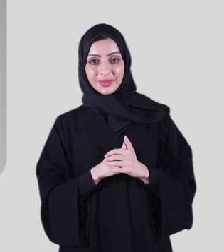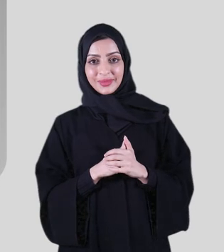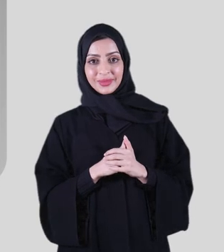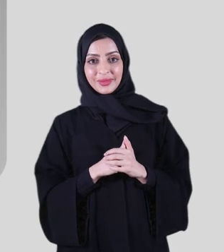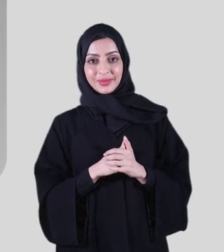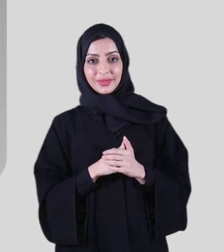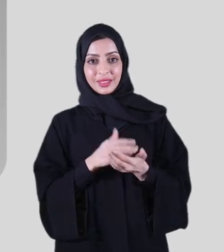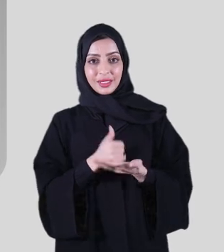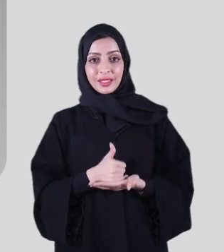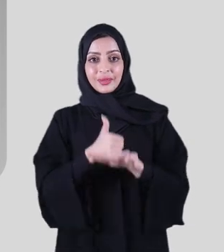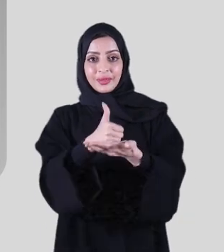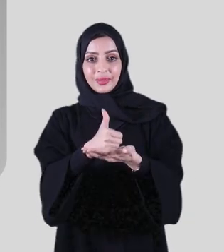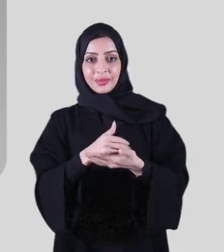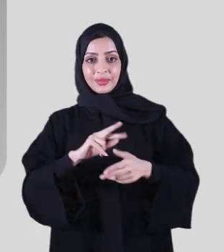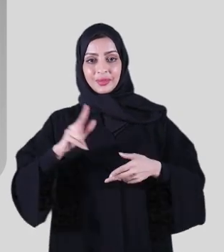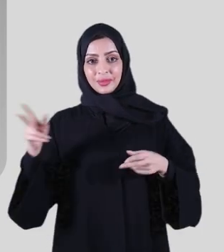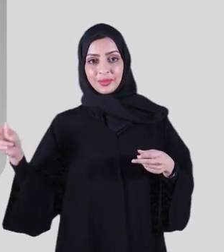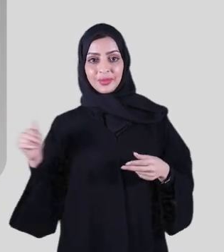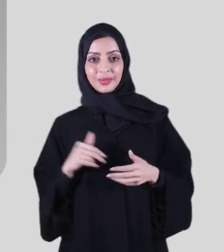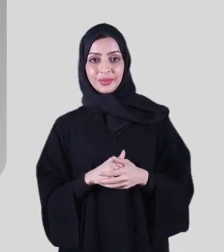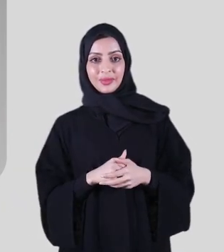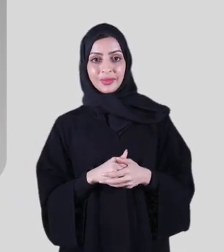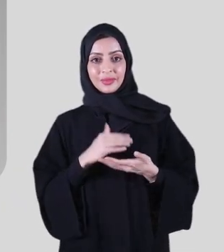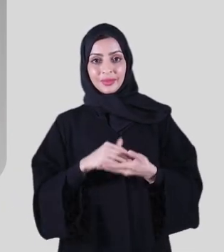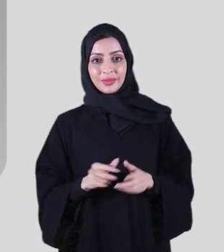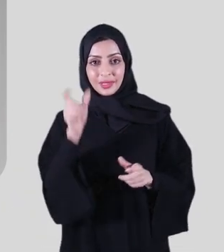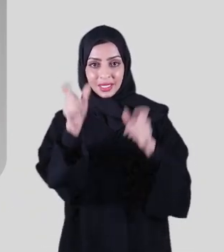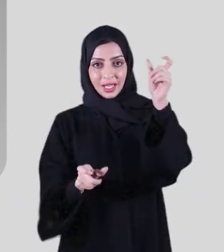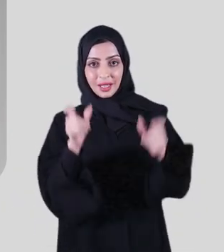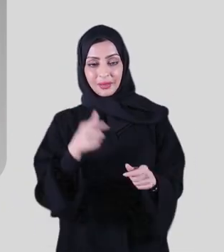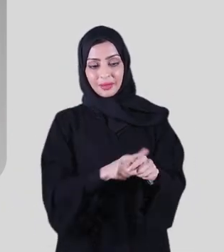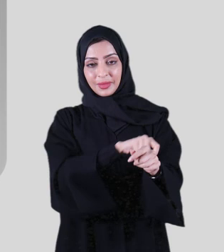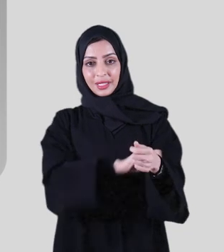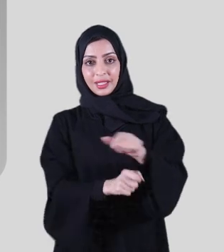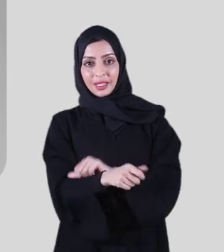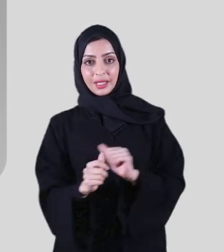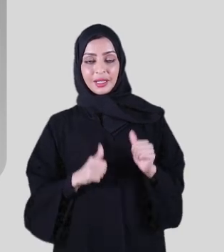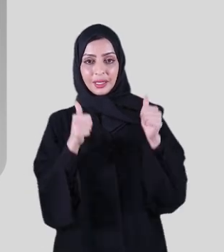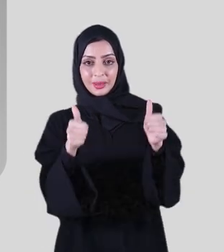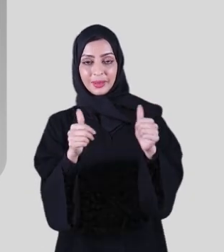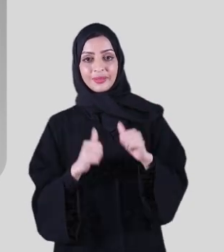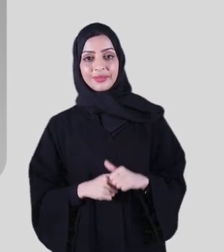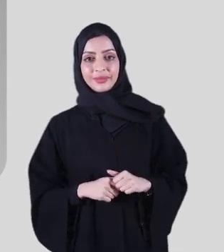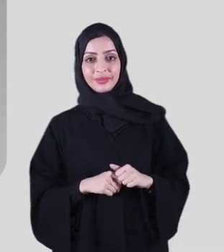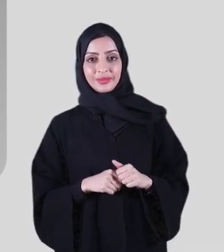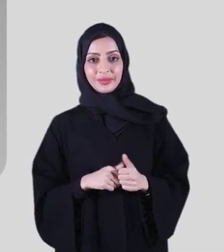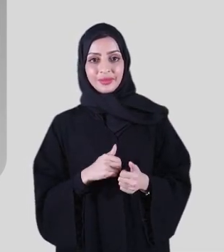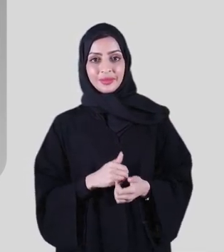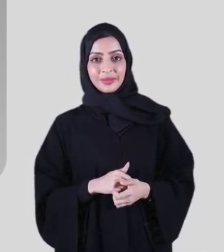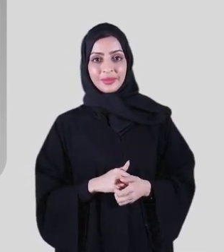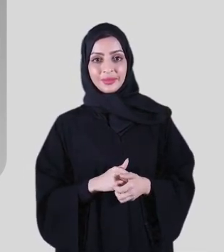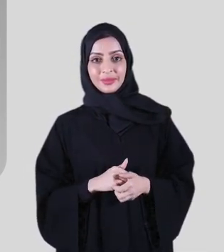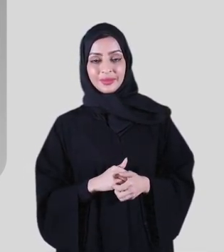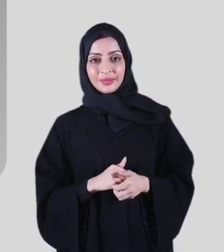واللذان يتمتعان بمزايا خاصة لتسهيل وصول أصحاب الهمم إلى المعلومات